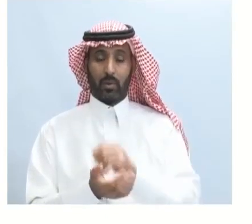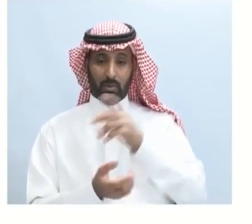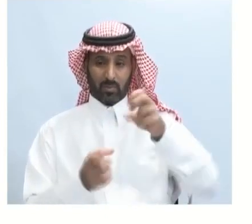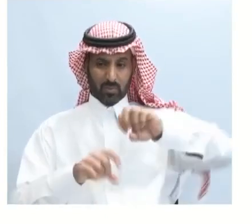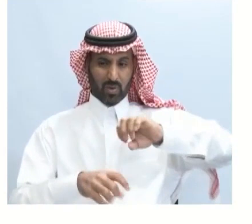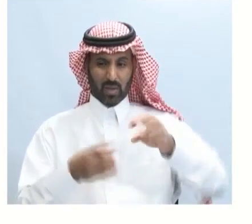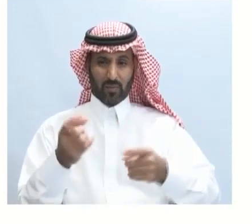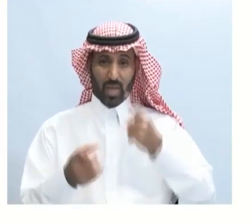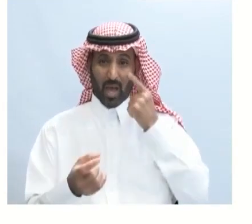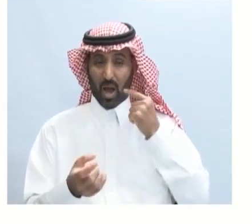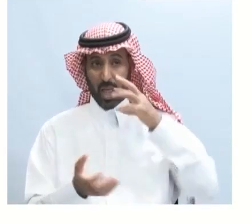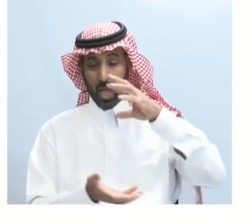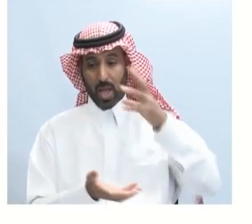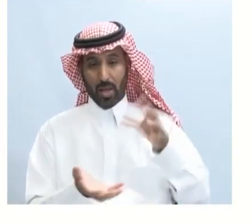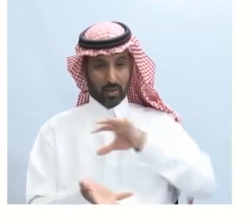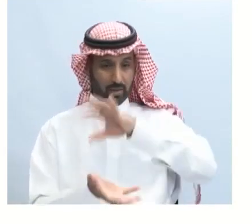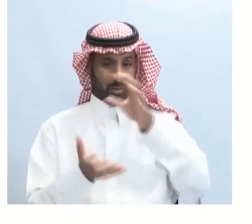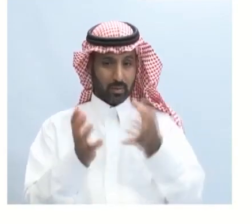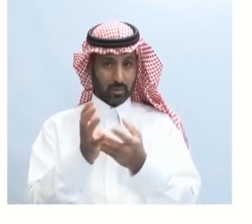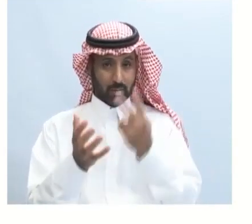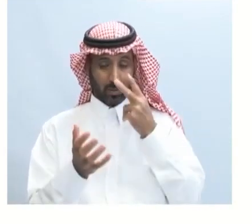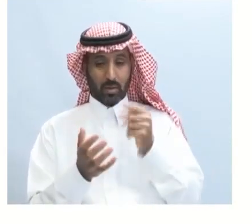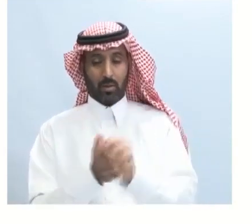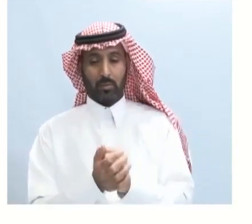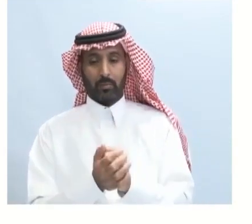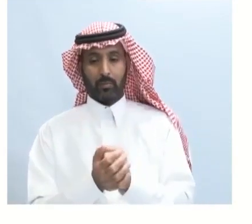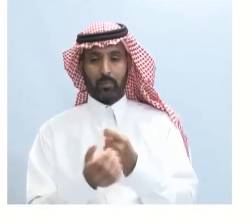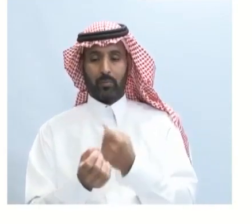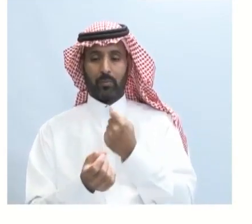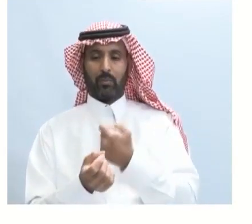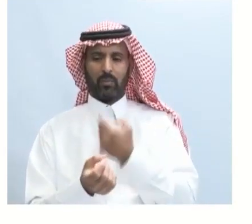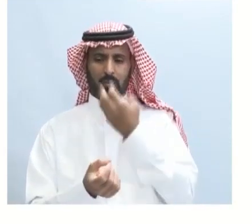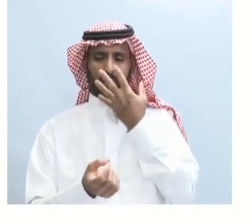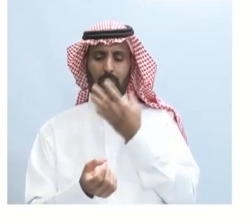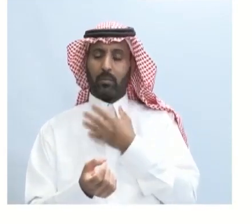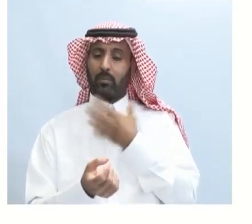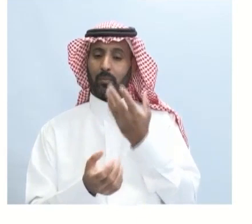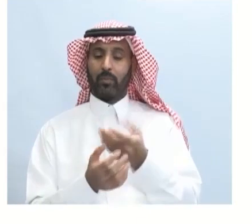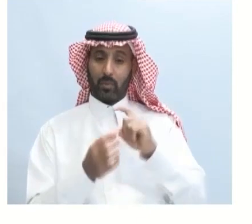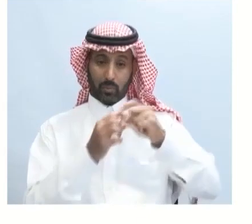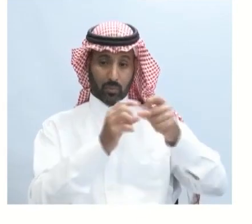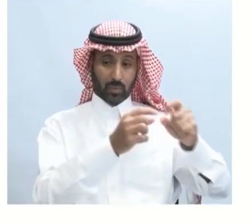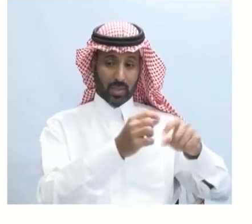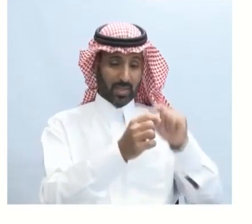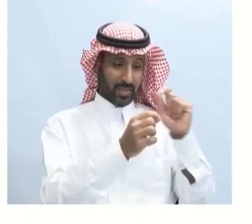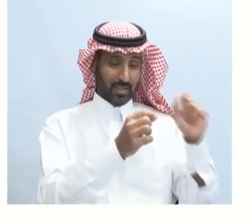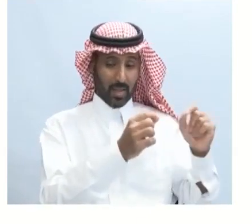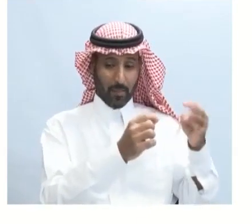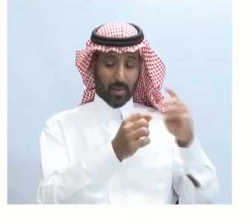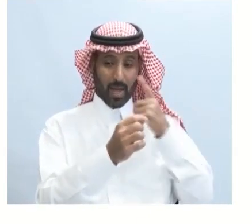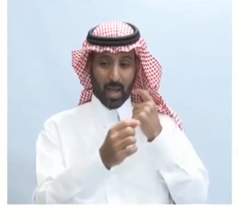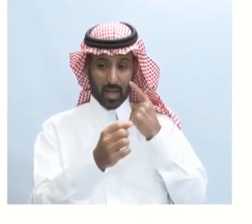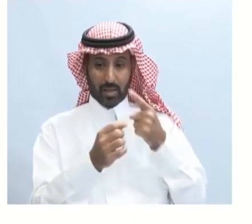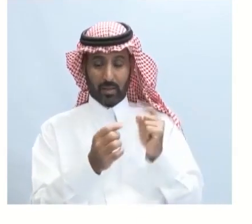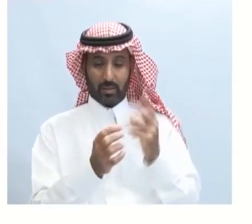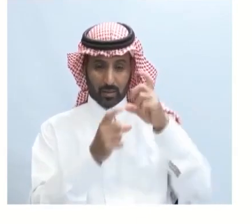الكمياء في واقع الحياه الهيدروكربونات العطريه المتعدده الحلقات الجزيئات البيولوجيه لاحظوا